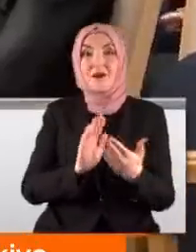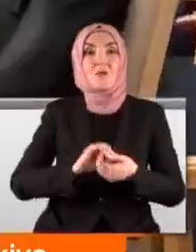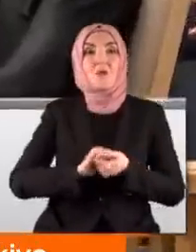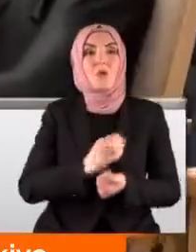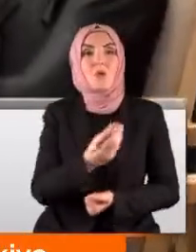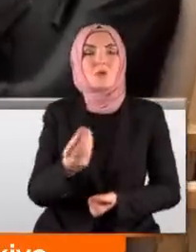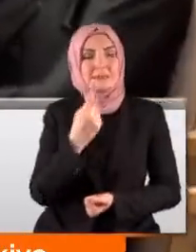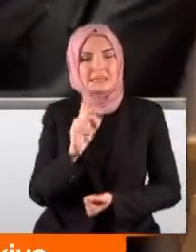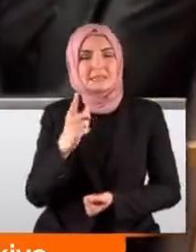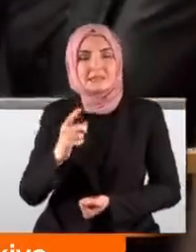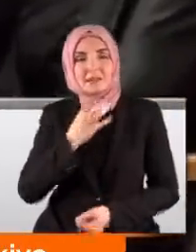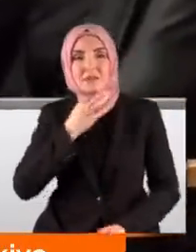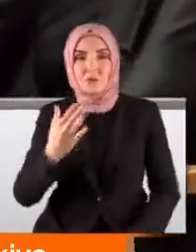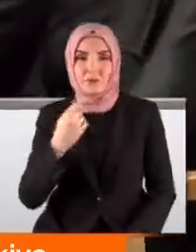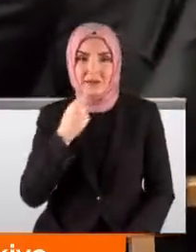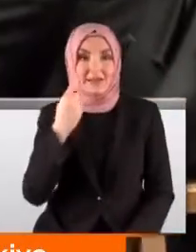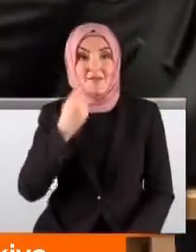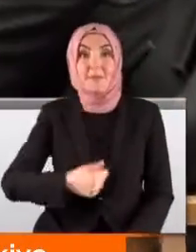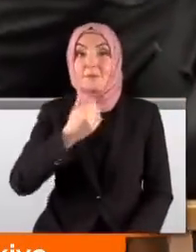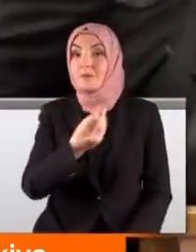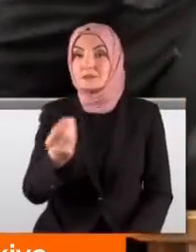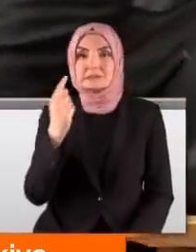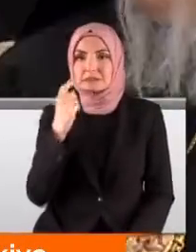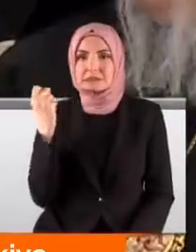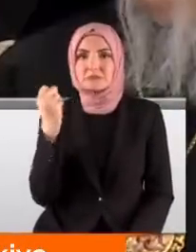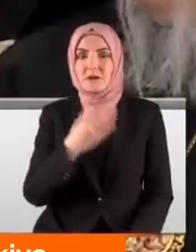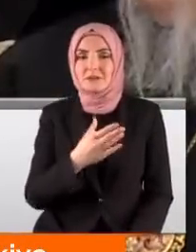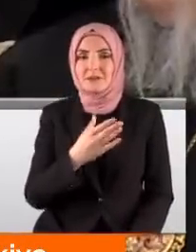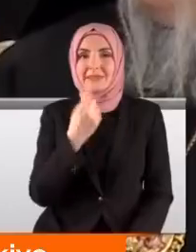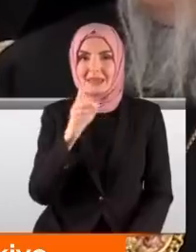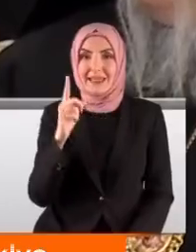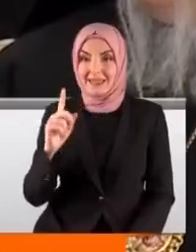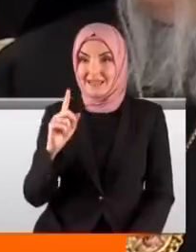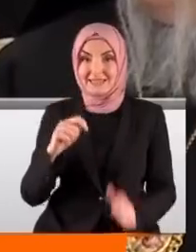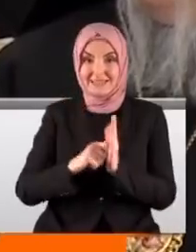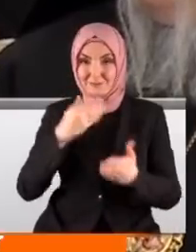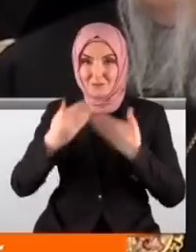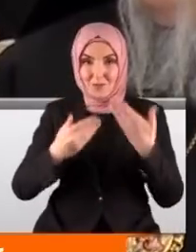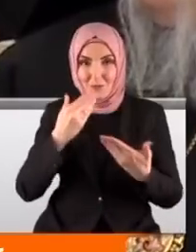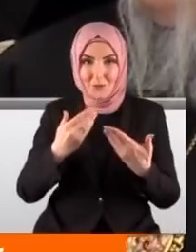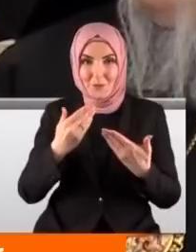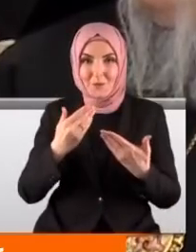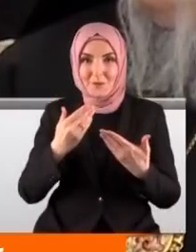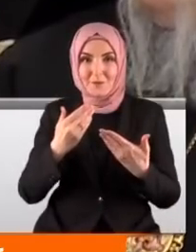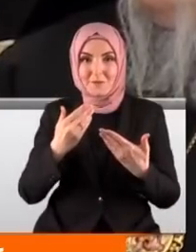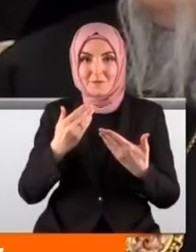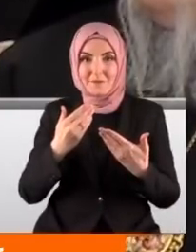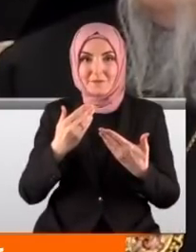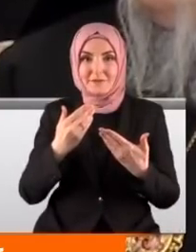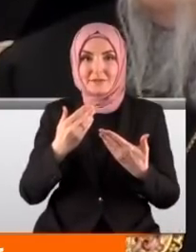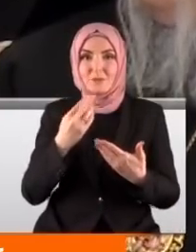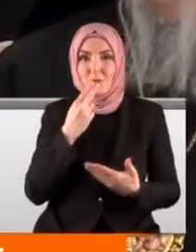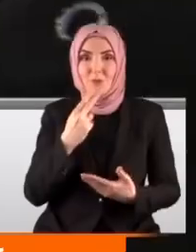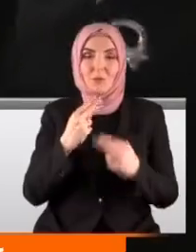Devlet başkanlarının sayısı fazla. Tek tek saymaya şu anda kalkarsak herhalde yeniden konuşmayı